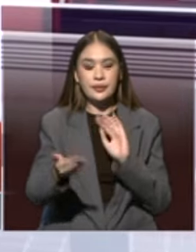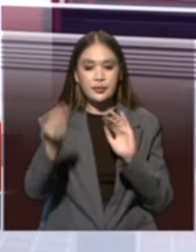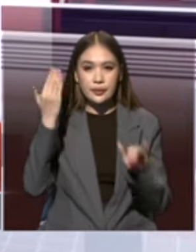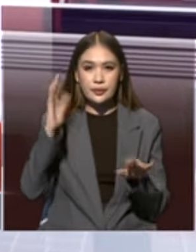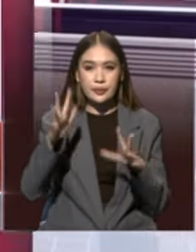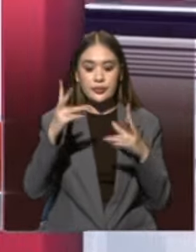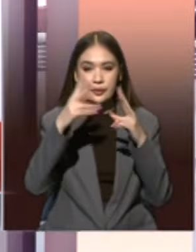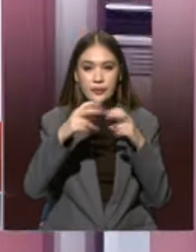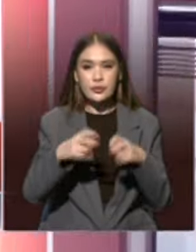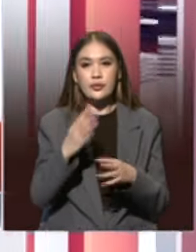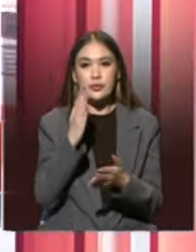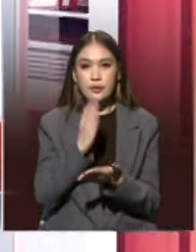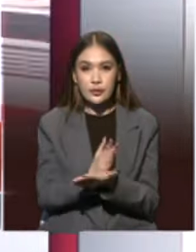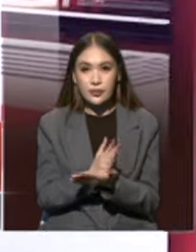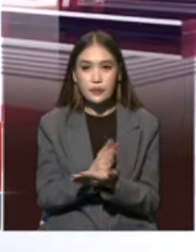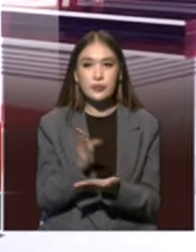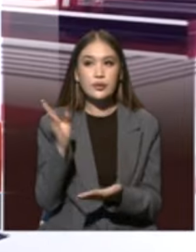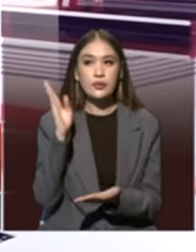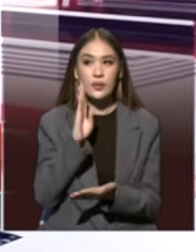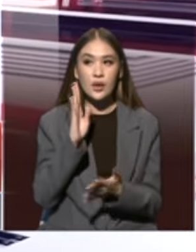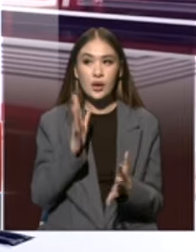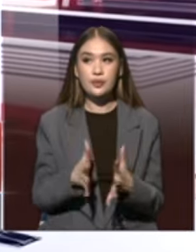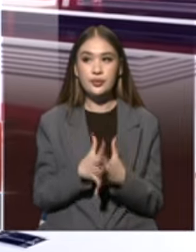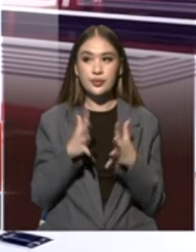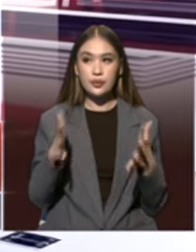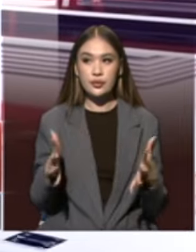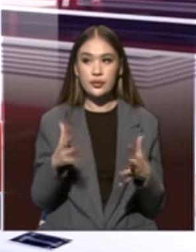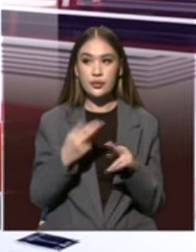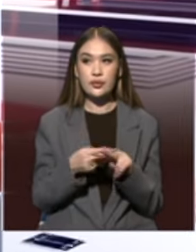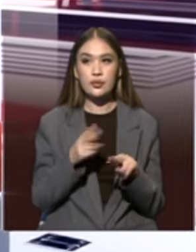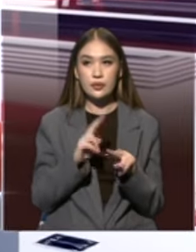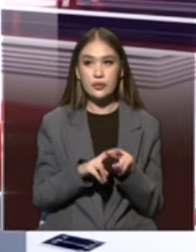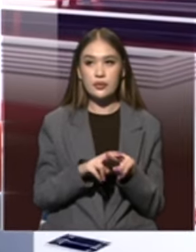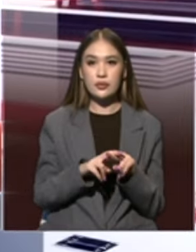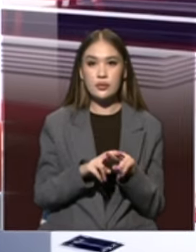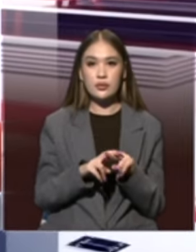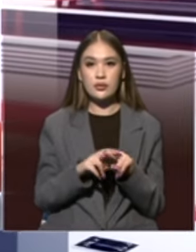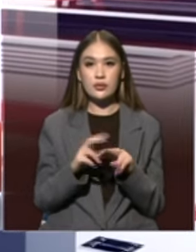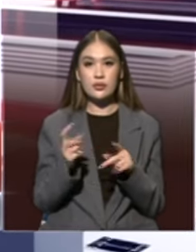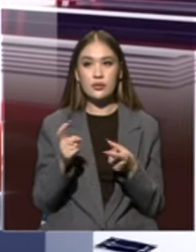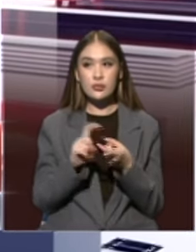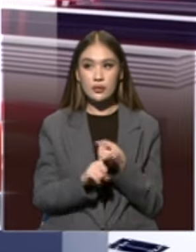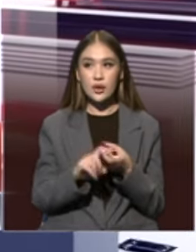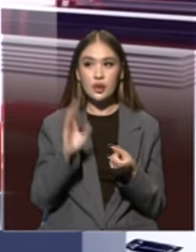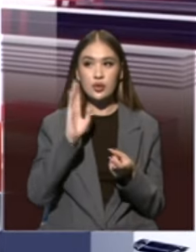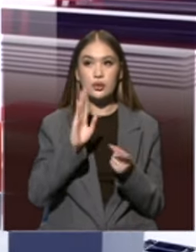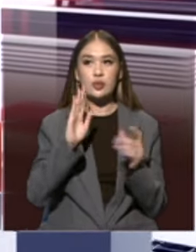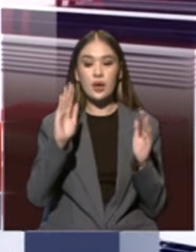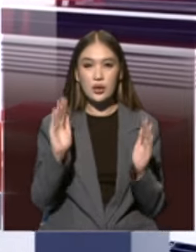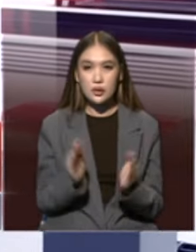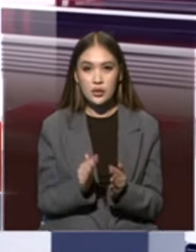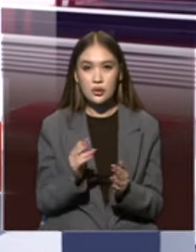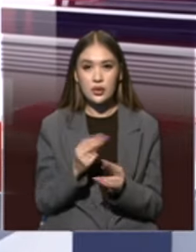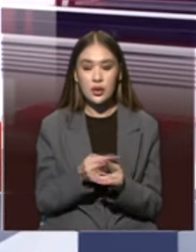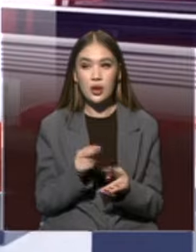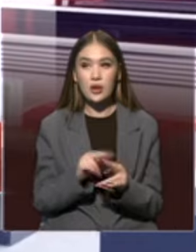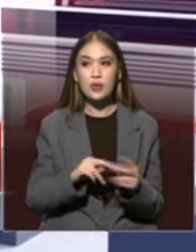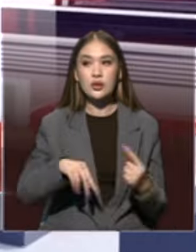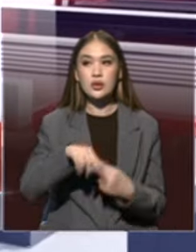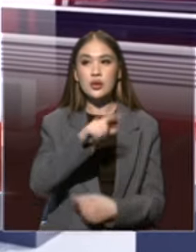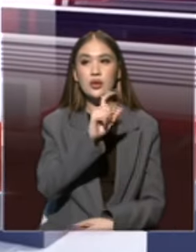басталса, ол кездегі болған судың көлемі мен қазіргі тұрған судың көлемі жер мен көктей, су жайлап азайып отыр. Оның ішінде мына әріптестеріміз айтып